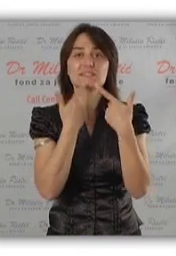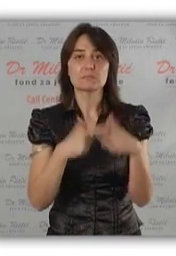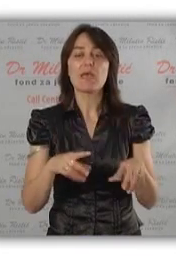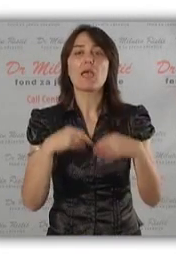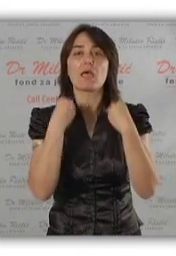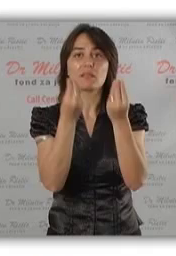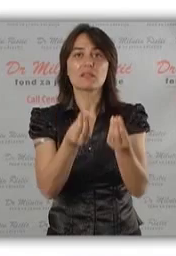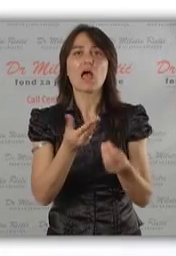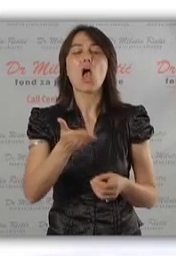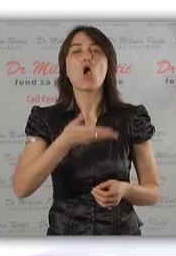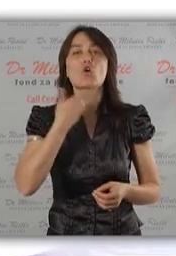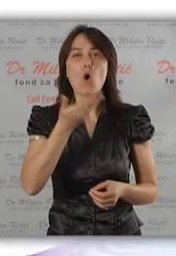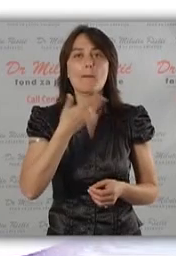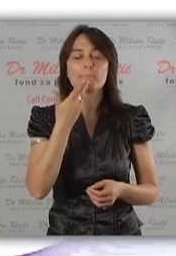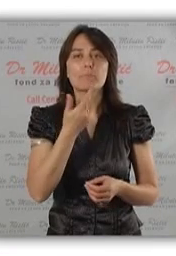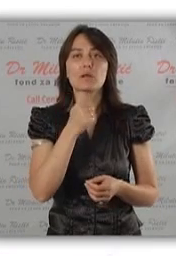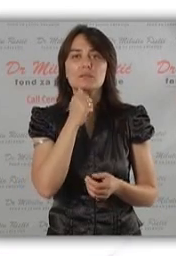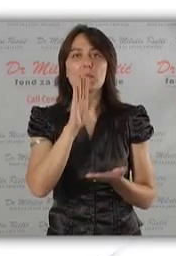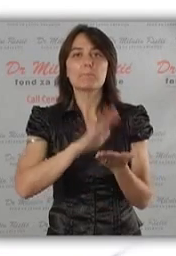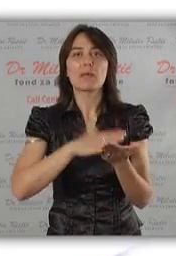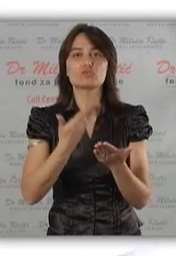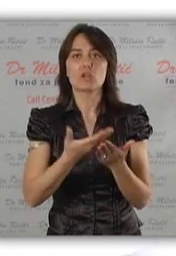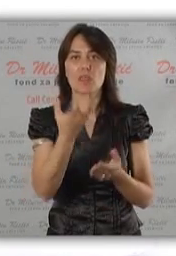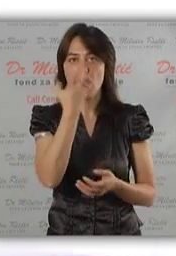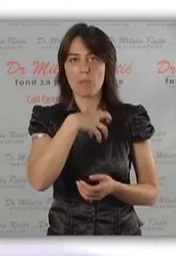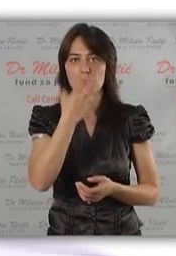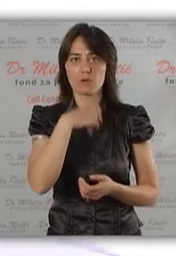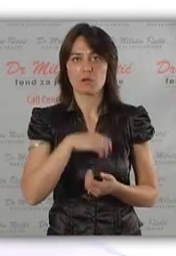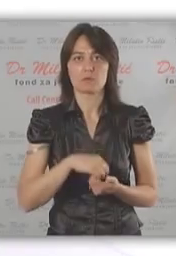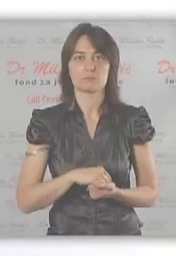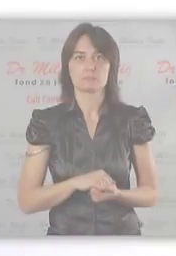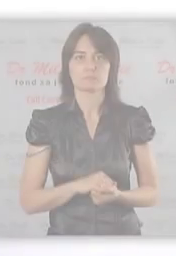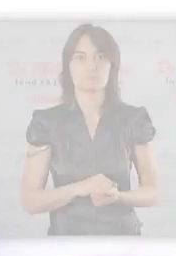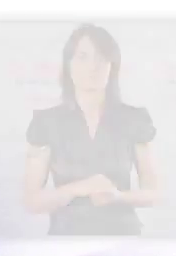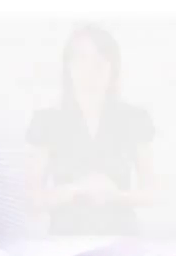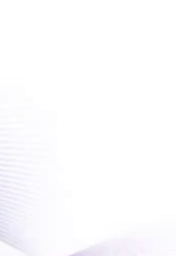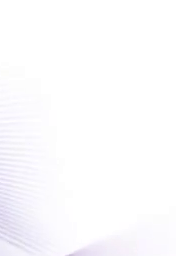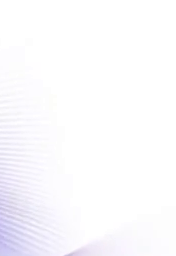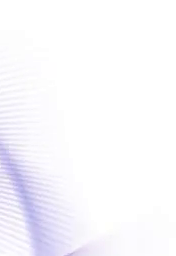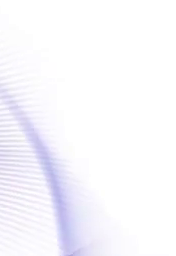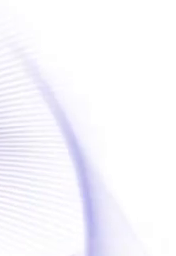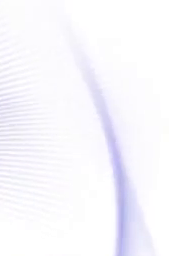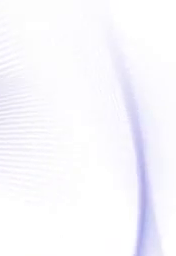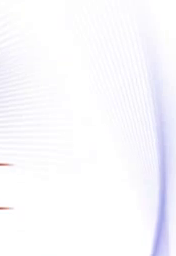a od voća sme samo da se daje, znači, kompoti i pečena jabuka.